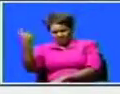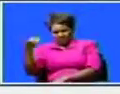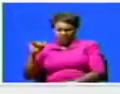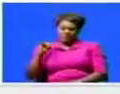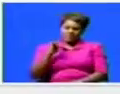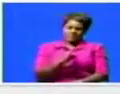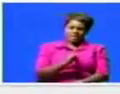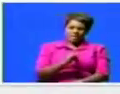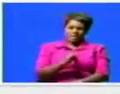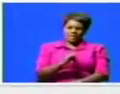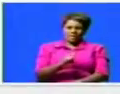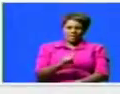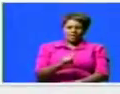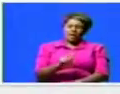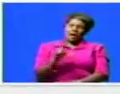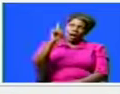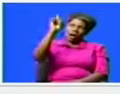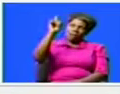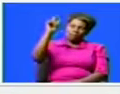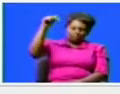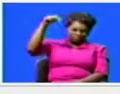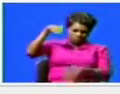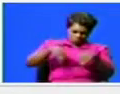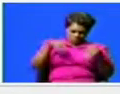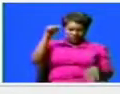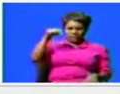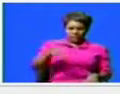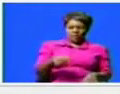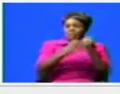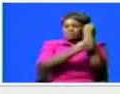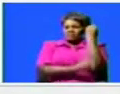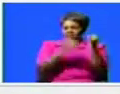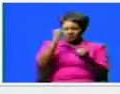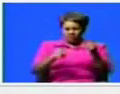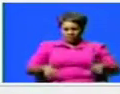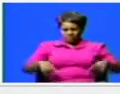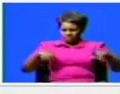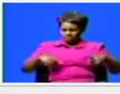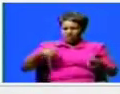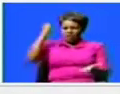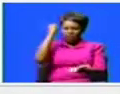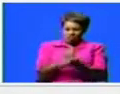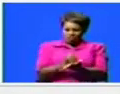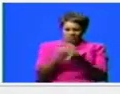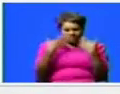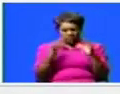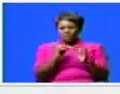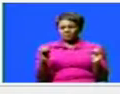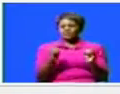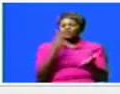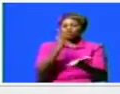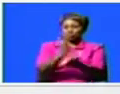daima. Alijua mgoje chini, umaskini sio mwisho wa maisha. Ofisini sio kusema umefika.